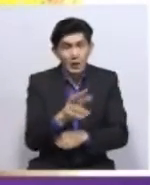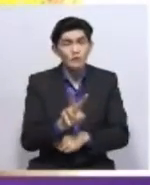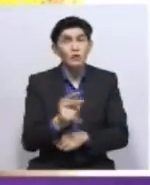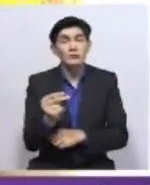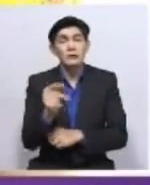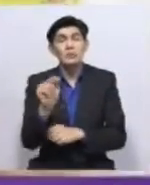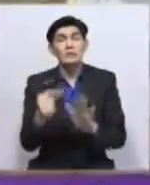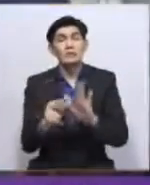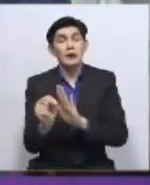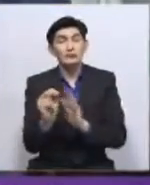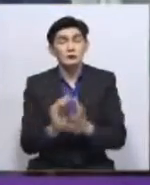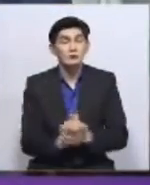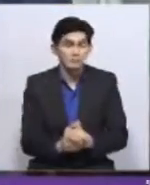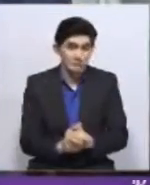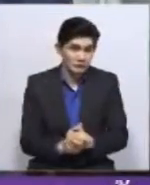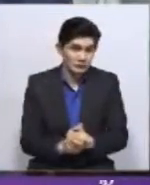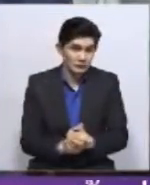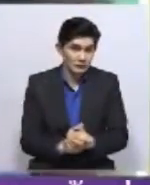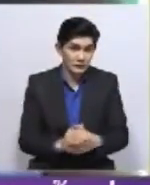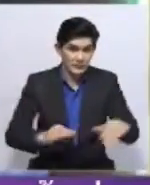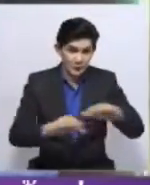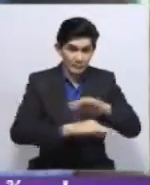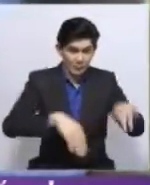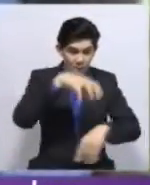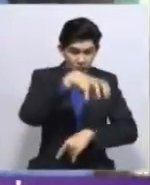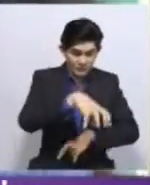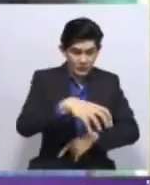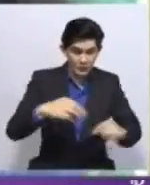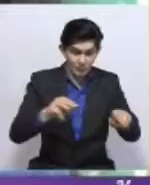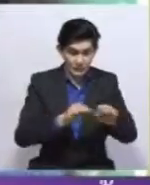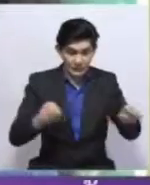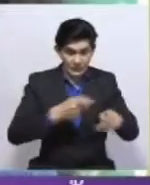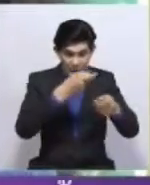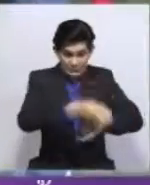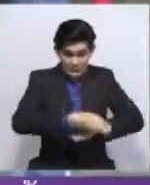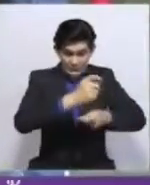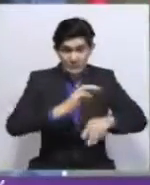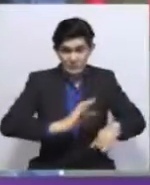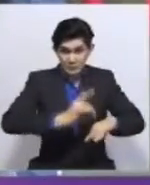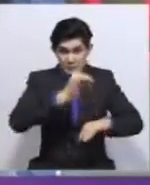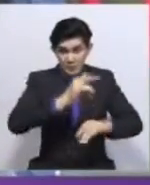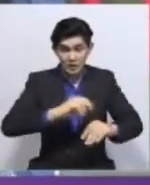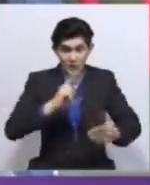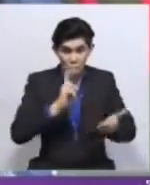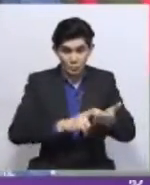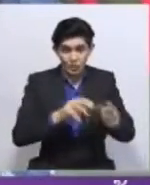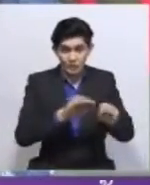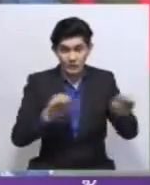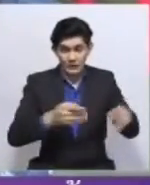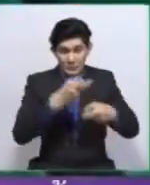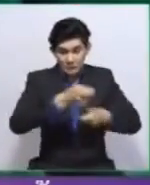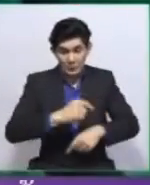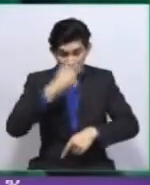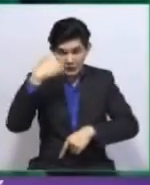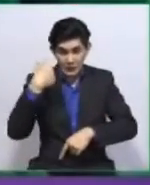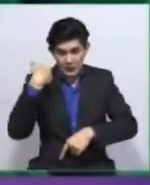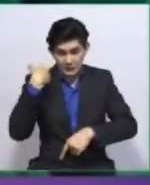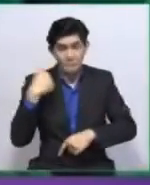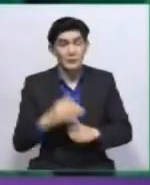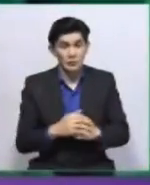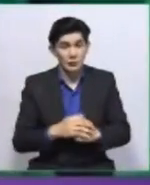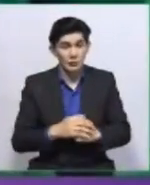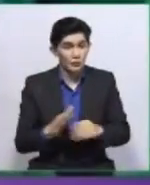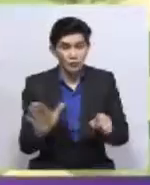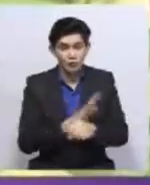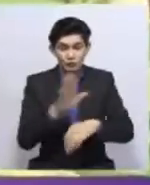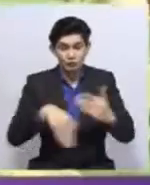20,000 ตันเนี่ยขั้นต้น ฐานแรกเป็นมาตรฐานเกษตรอินทรีย์เกี่ยวกับการรับรองมาตรฐานเกษตรอินทรีย์ไทยและครบทุกมาตรฐานที่ลูก